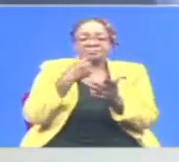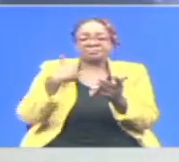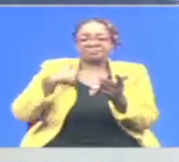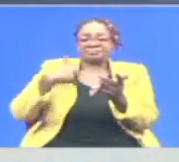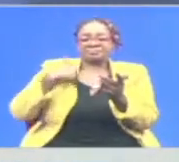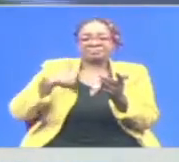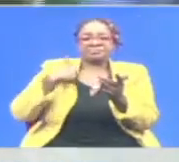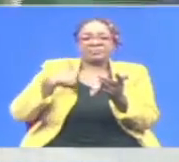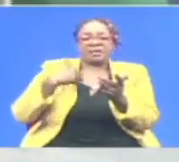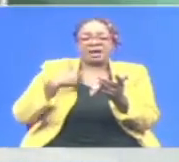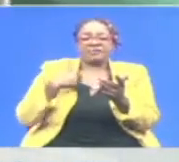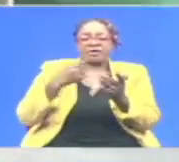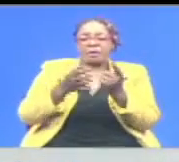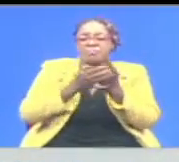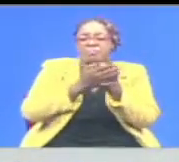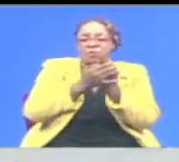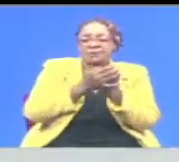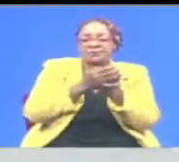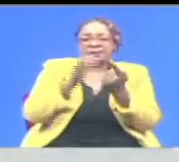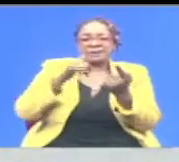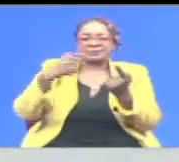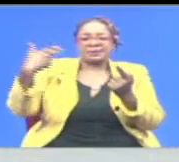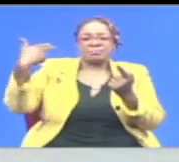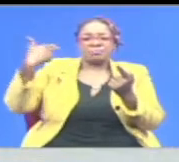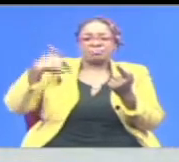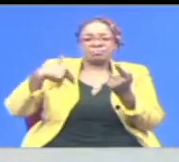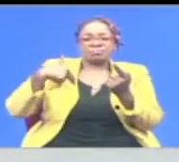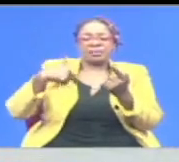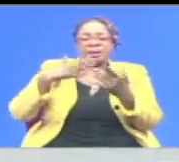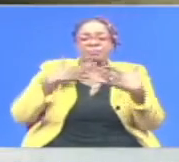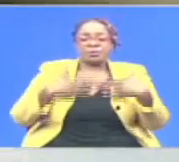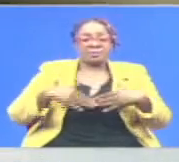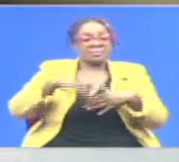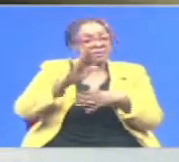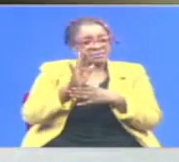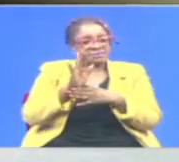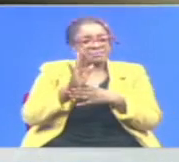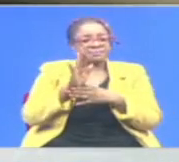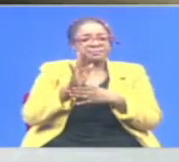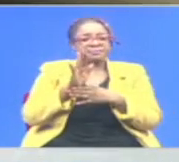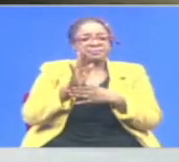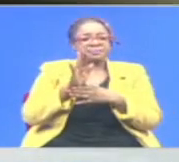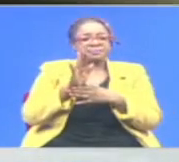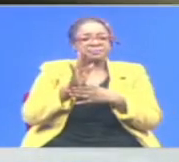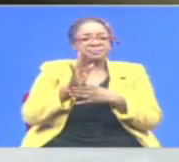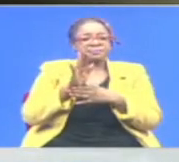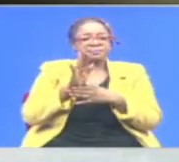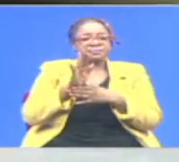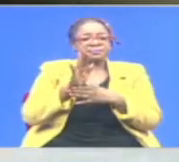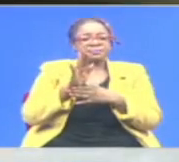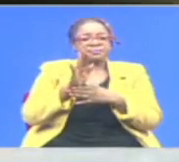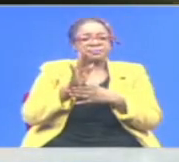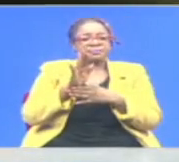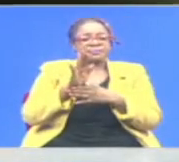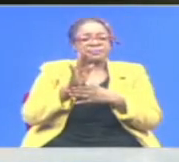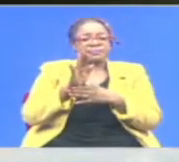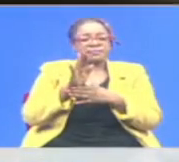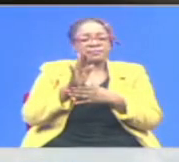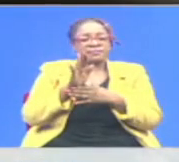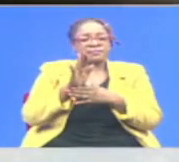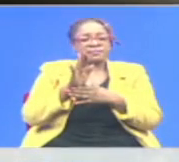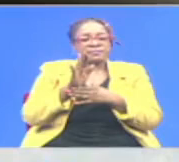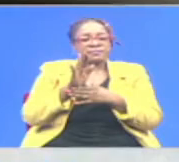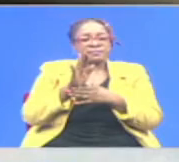kutoa risasi zilizokwama katika miili yao. Alianzia dereva. Aha, wakafanyaje kwa